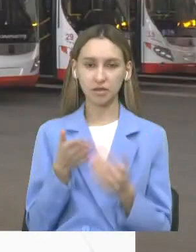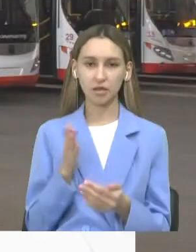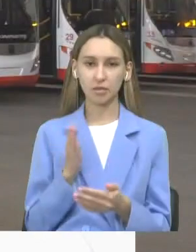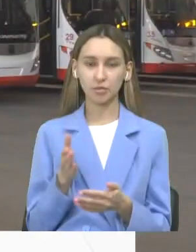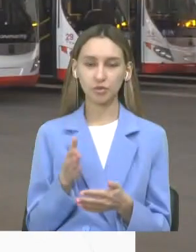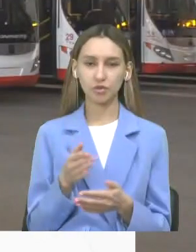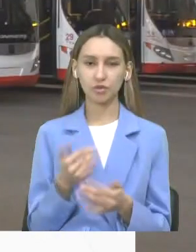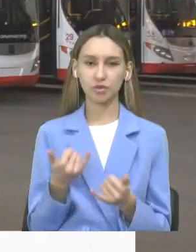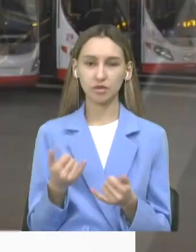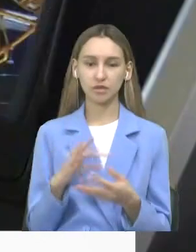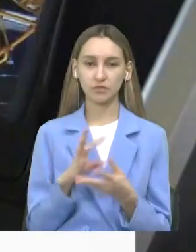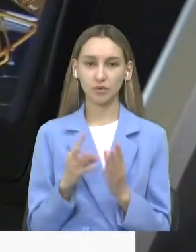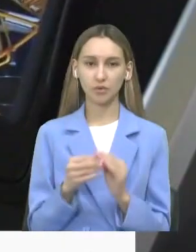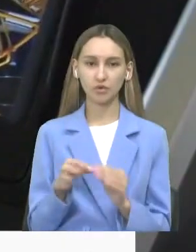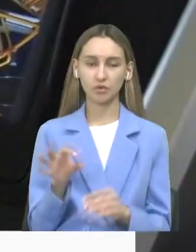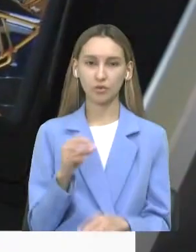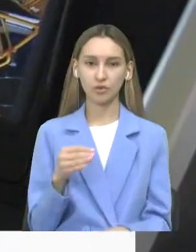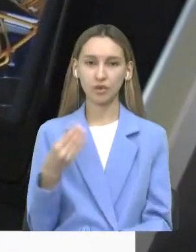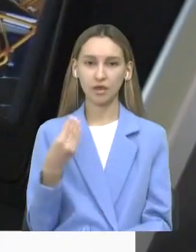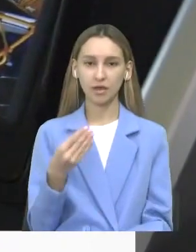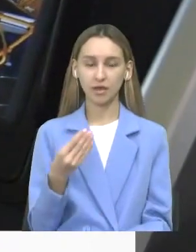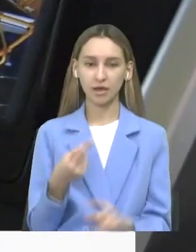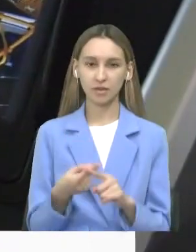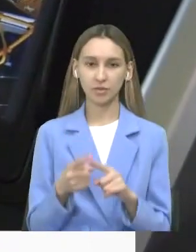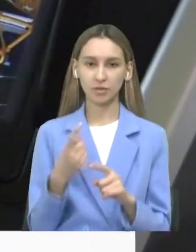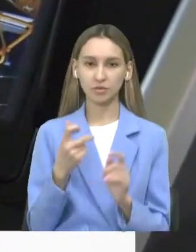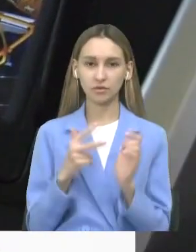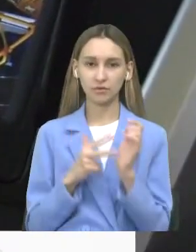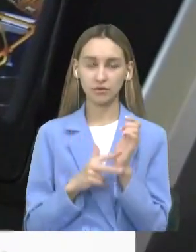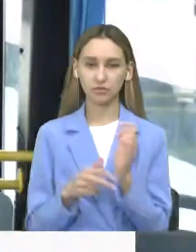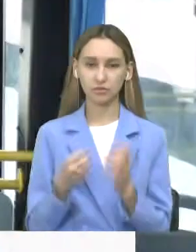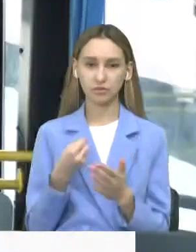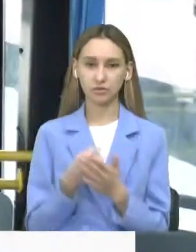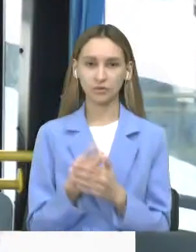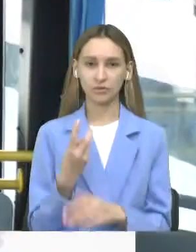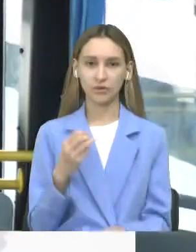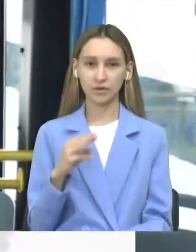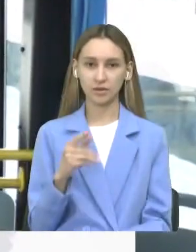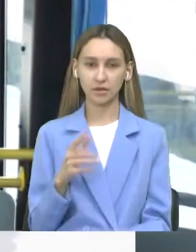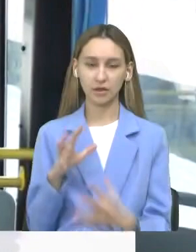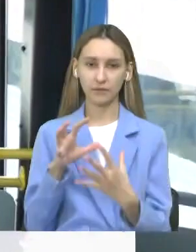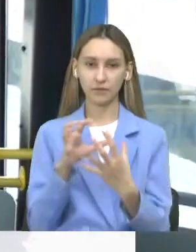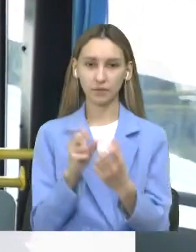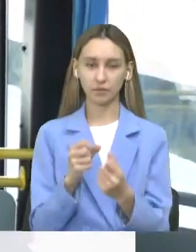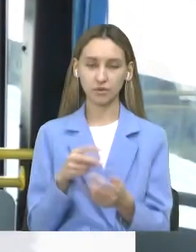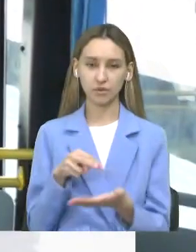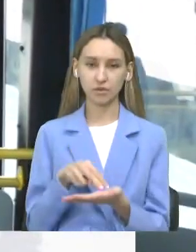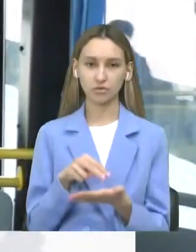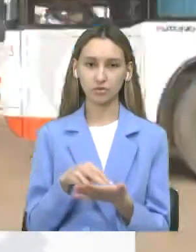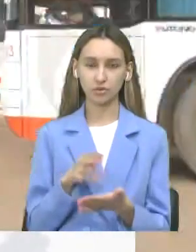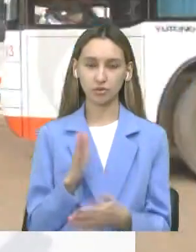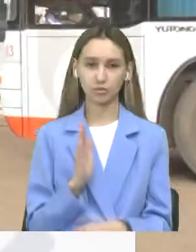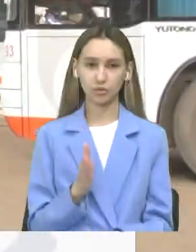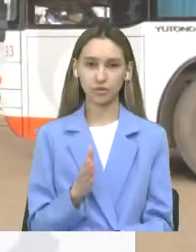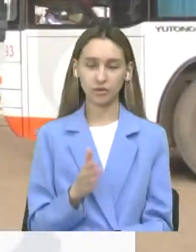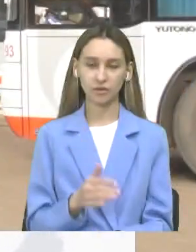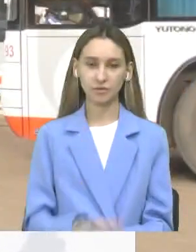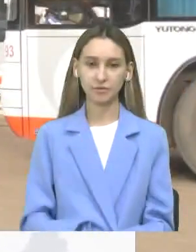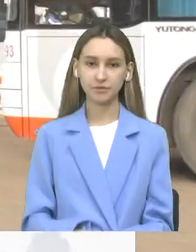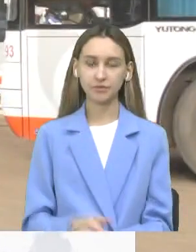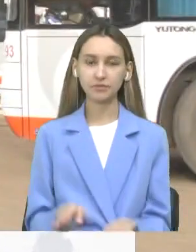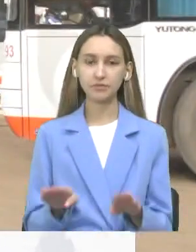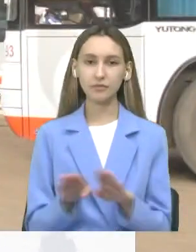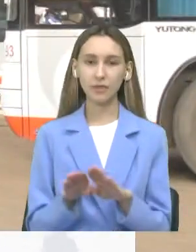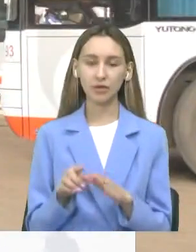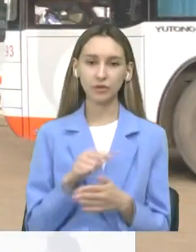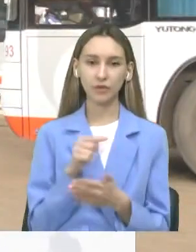паркінің үлесі әлдеқайда төмен. 312 бағытты қамтитын 3 мың автобус қана бар. Ал жекеменшік жолаушы тасымалдайтын кәсіпорындар 2 мыңға